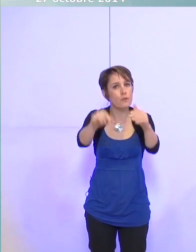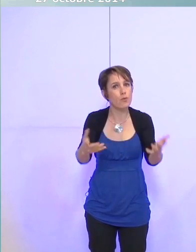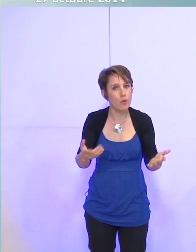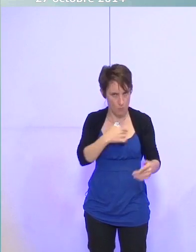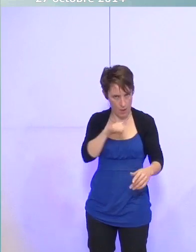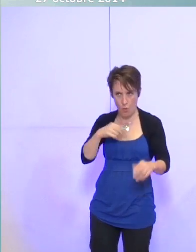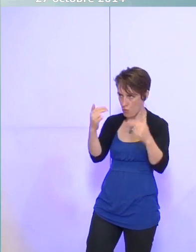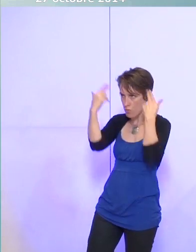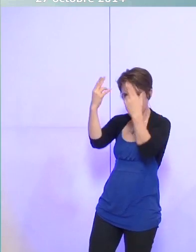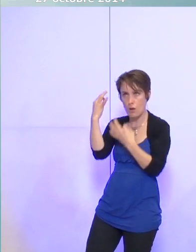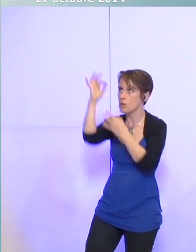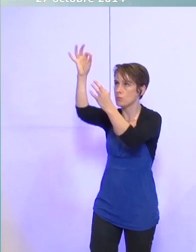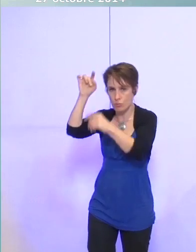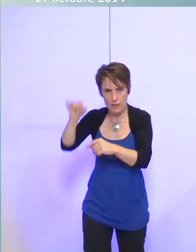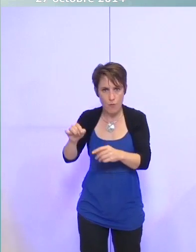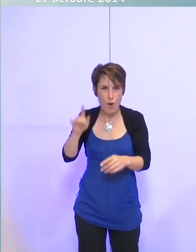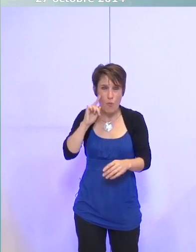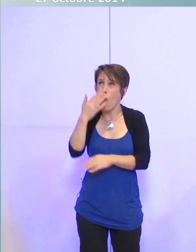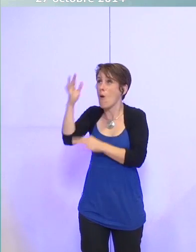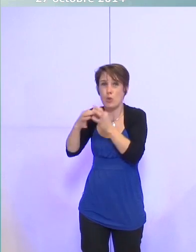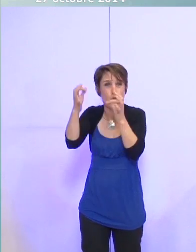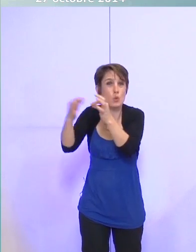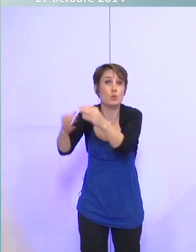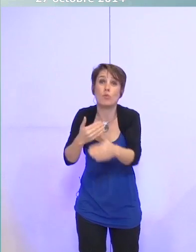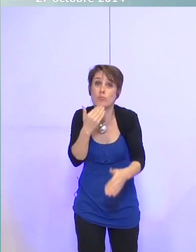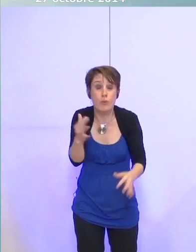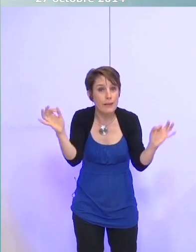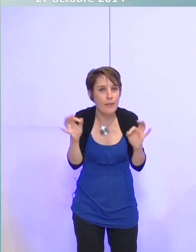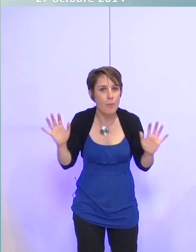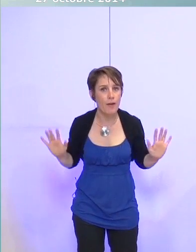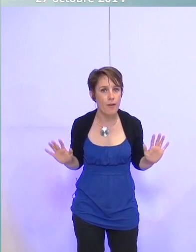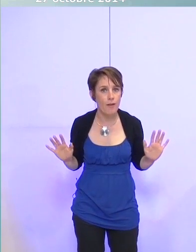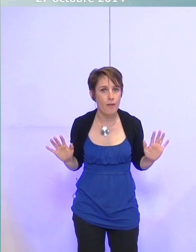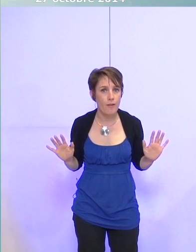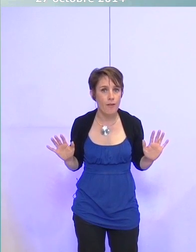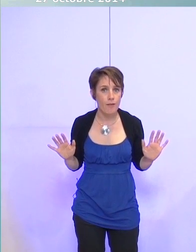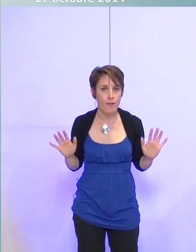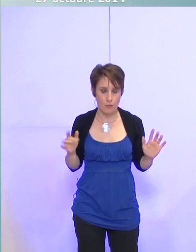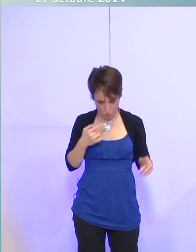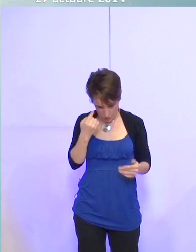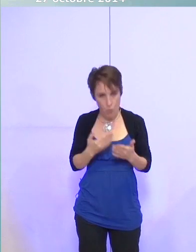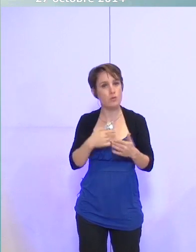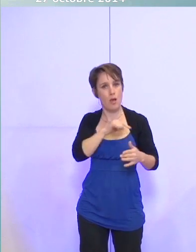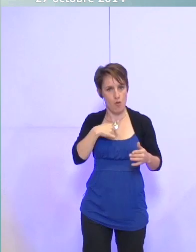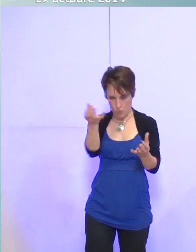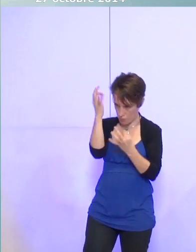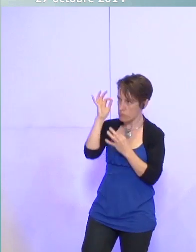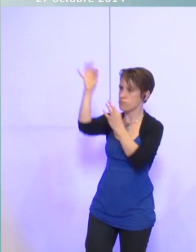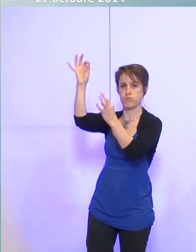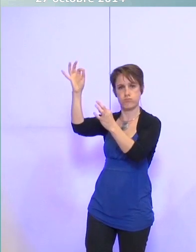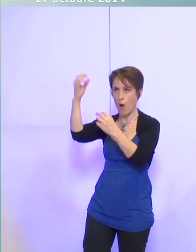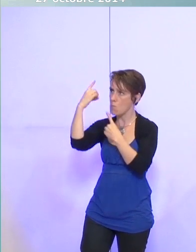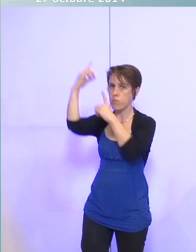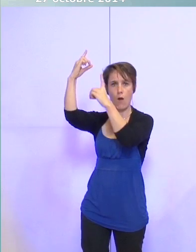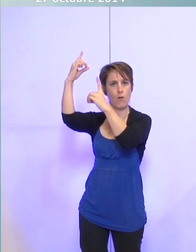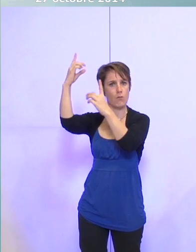la place publique puisque nous savons qu'il n'y a pas d'autre issue quel que soit le modèle. Et donc, nous portons effectivement ce débat sur la place publique de façon forte. Je